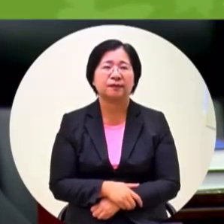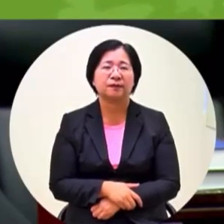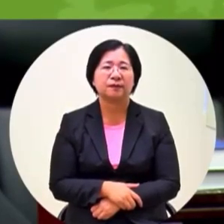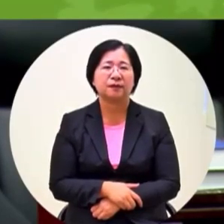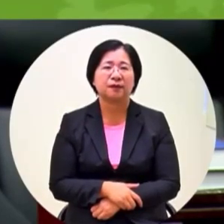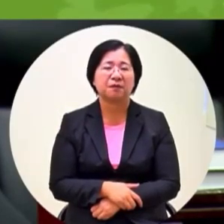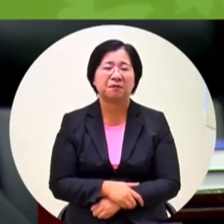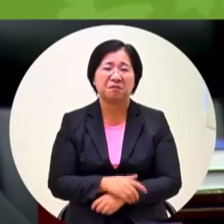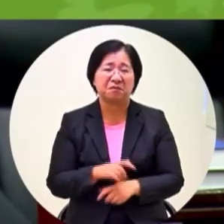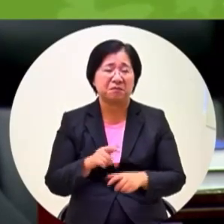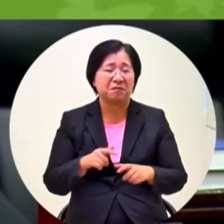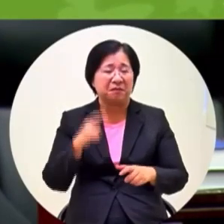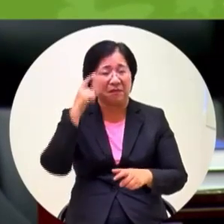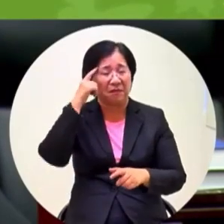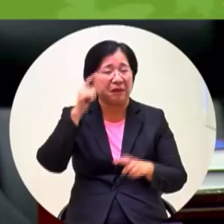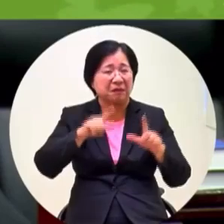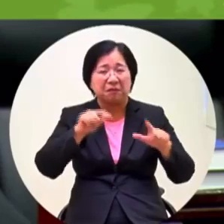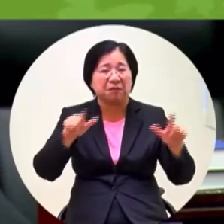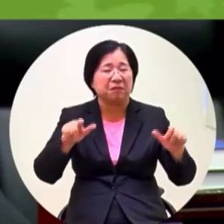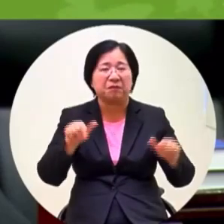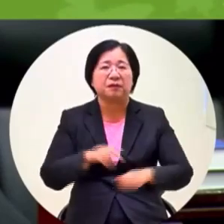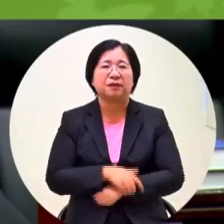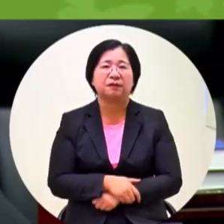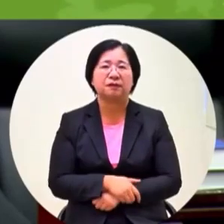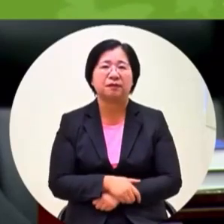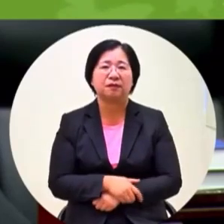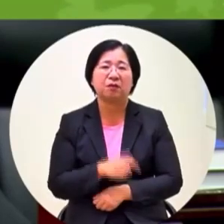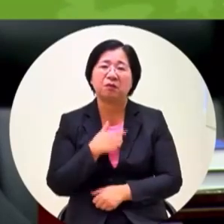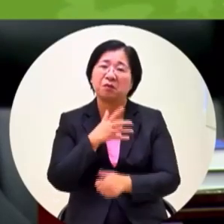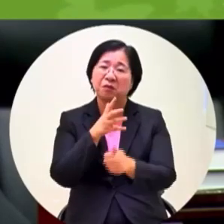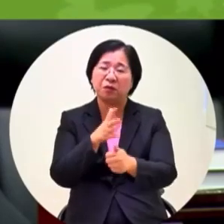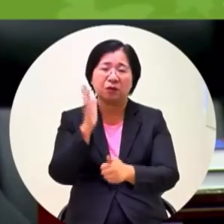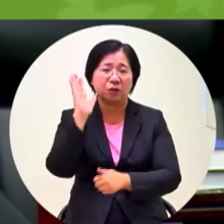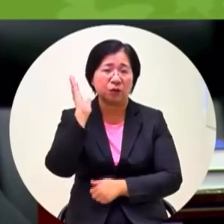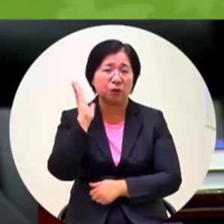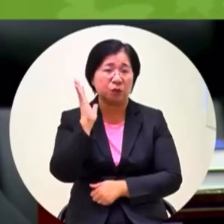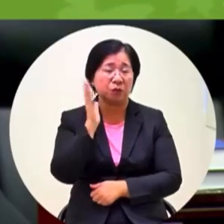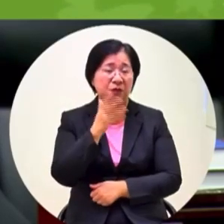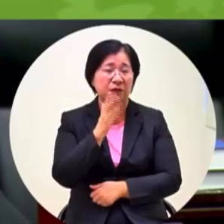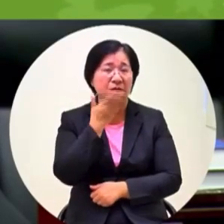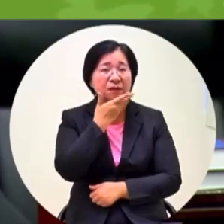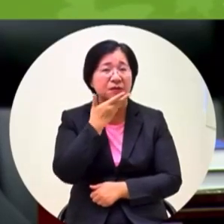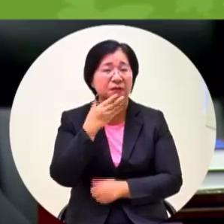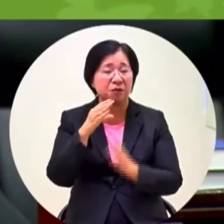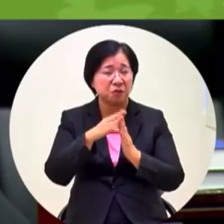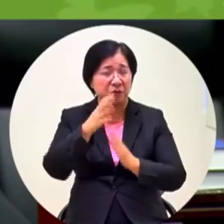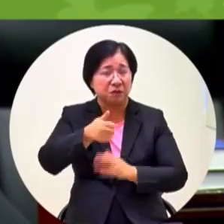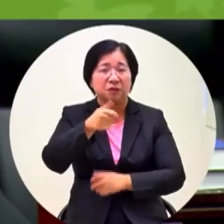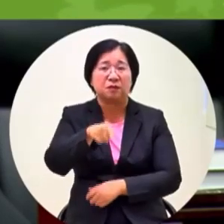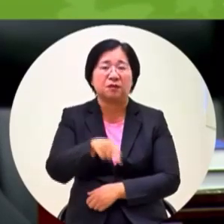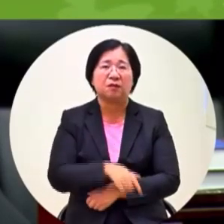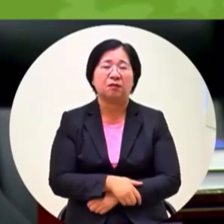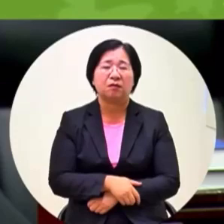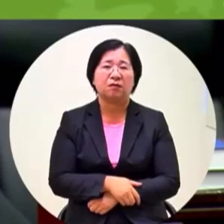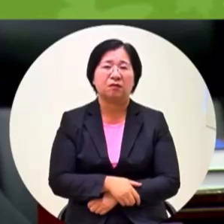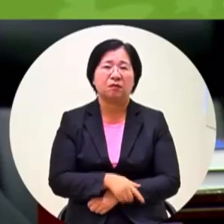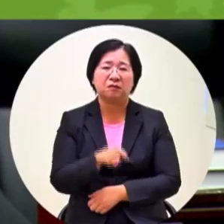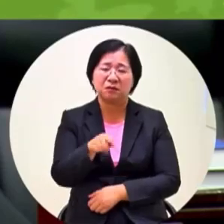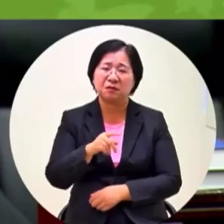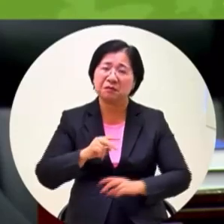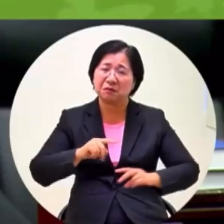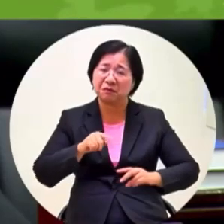无共款，是毋是？咱的水利局长，局长你看这个方面是毋是会当来做改